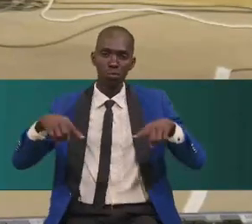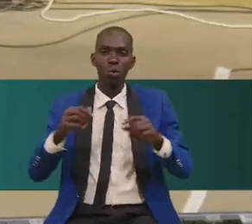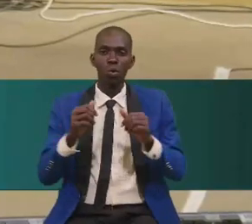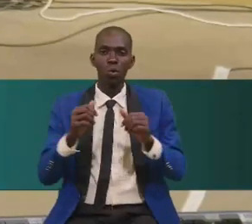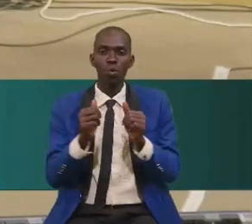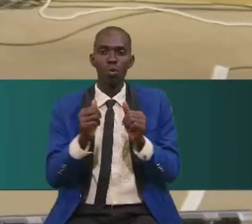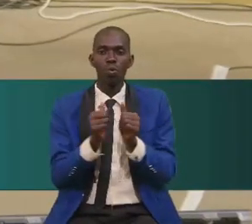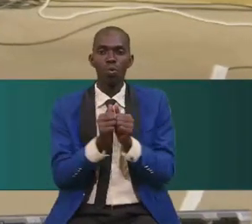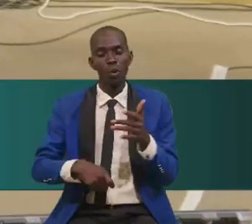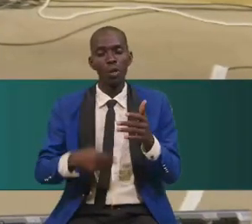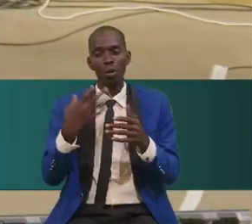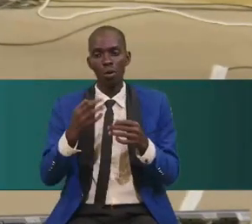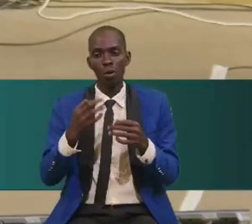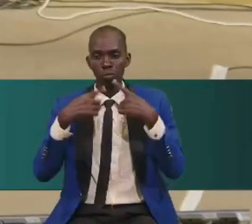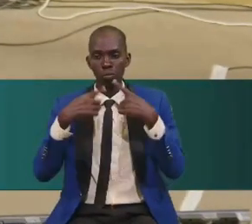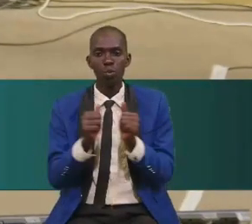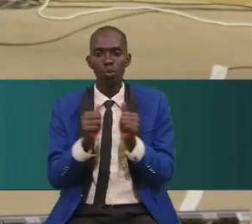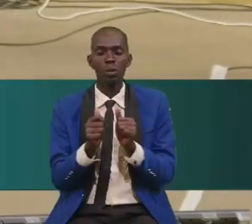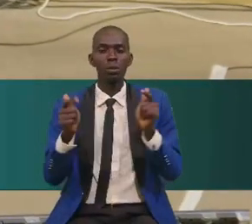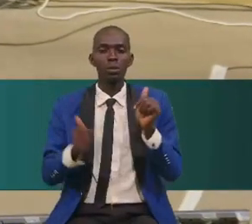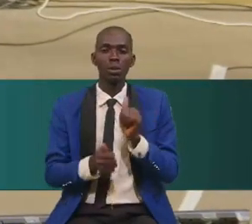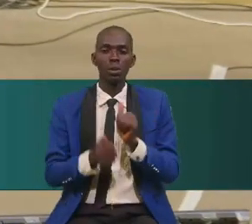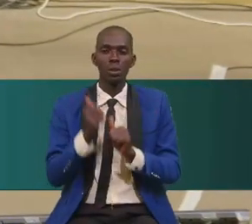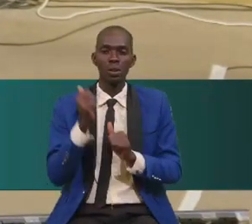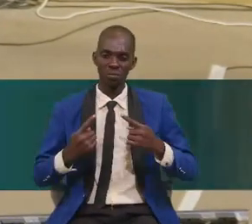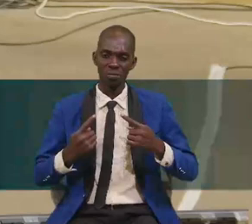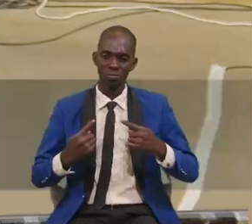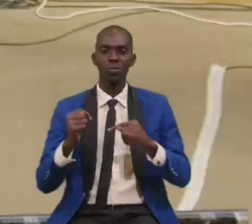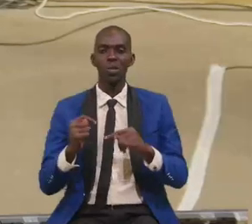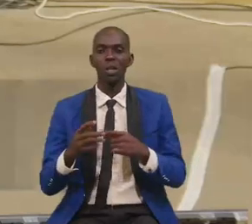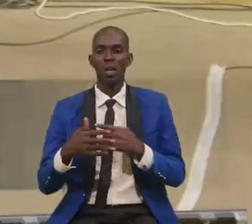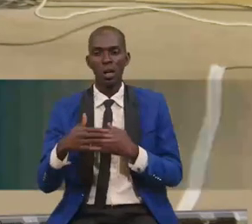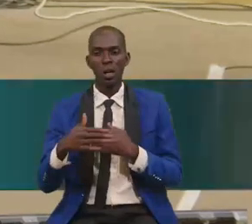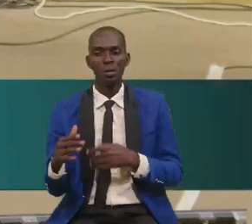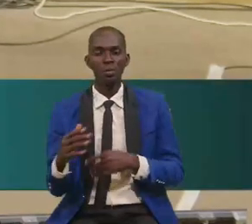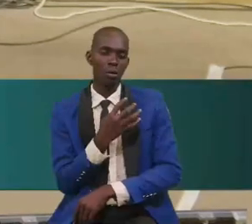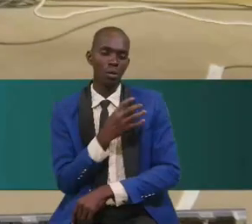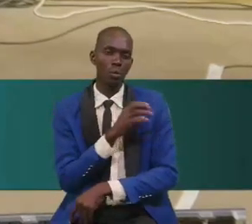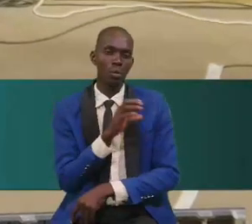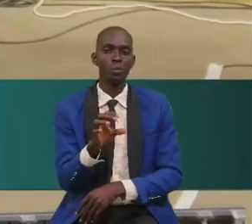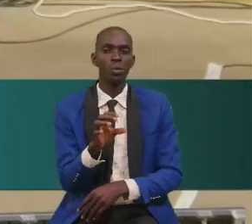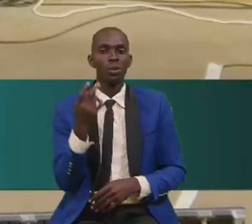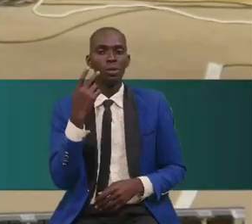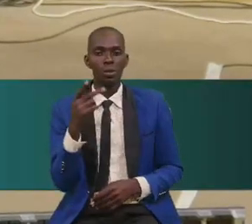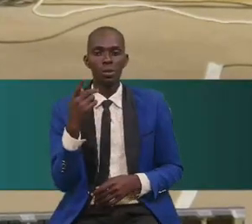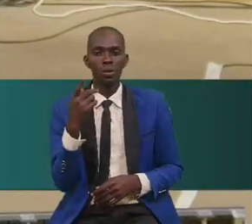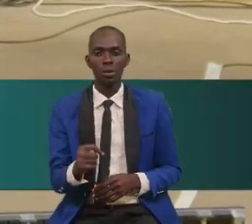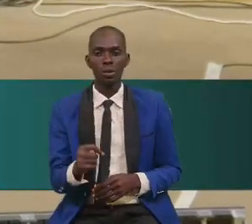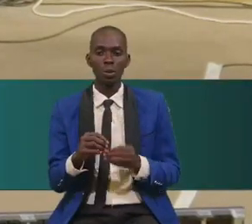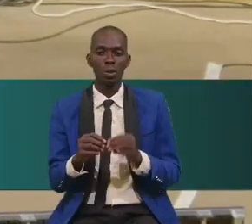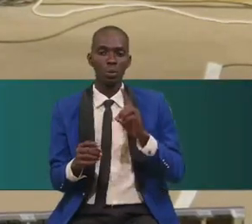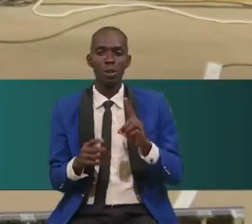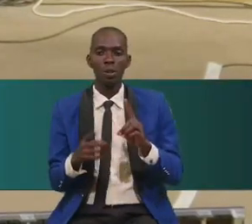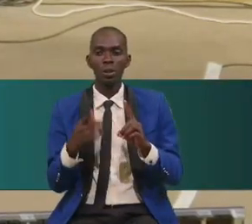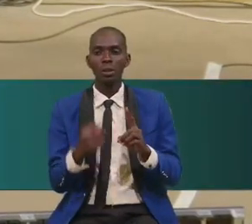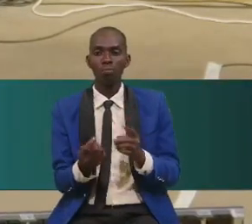revêtement de puissance. Trois éléments. Premièrement, la passion et la poursuite de son armée des